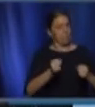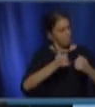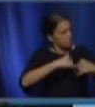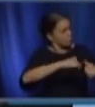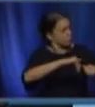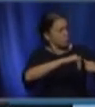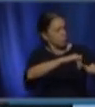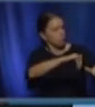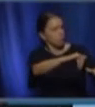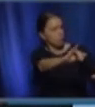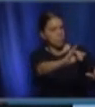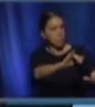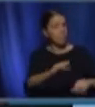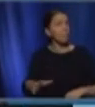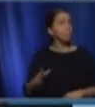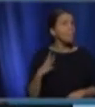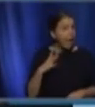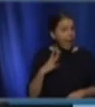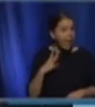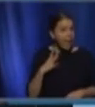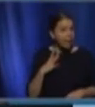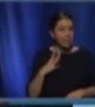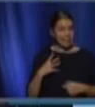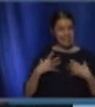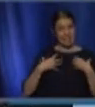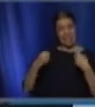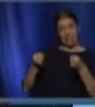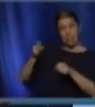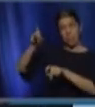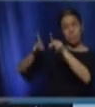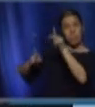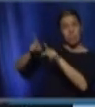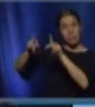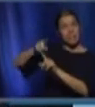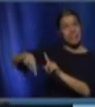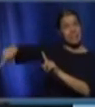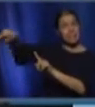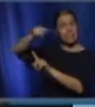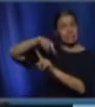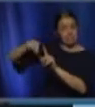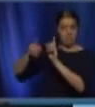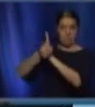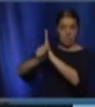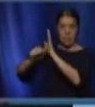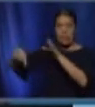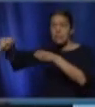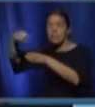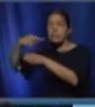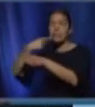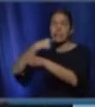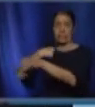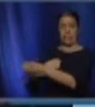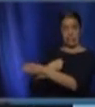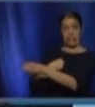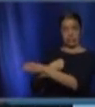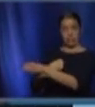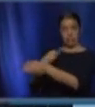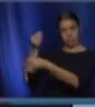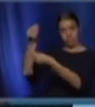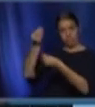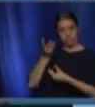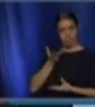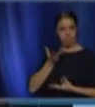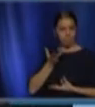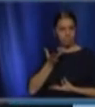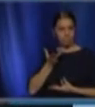les experts nous disent, d'abord, quand on regarde le nombre de nouveaux cas, il y a plus de